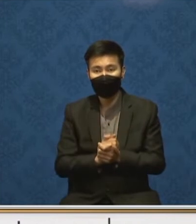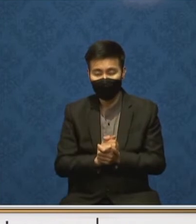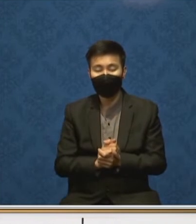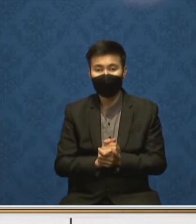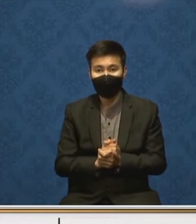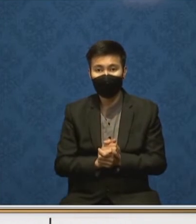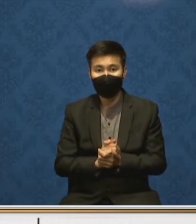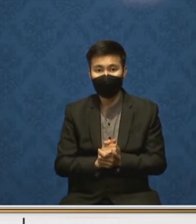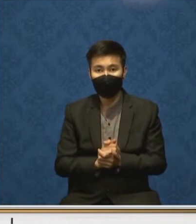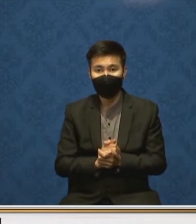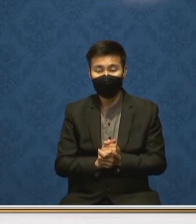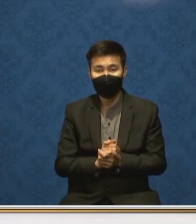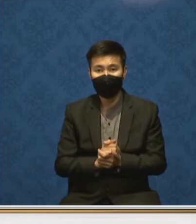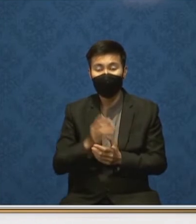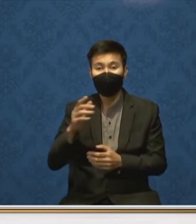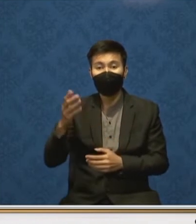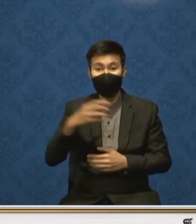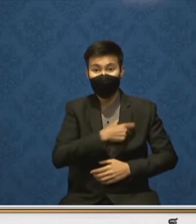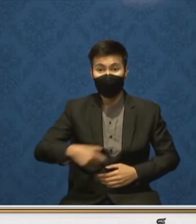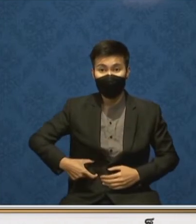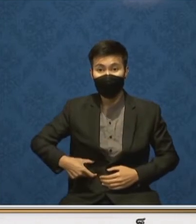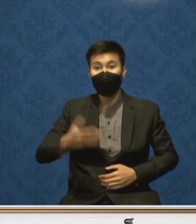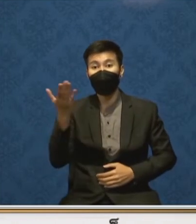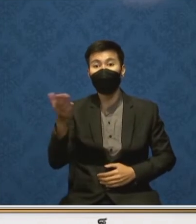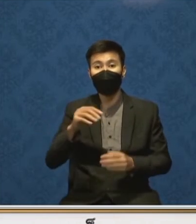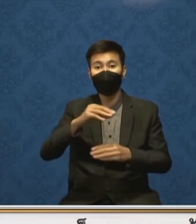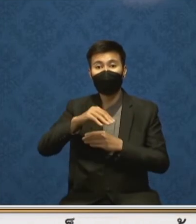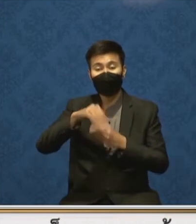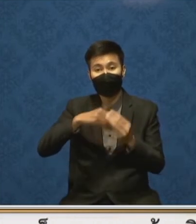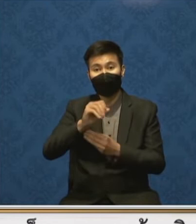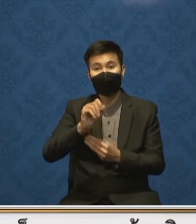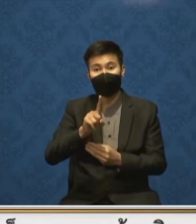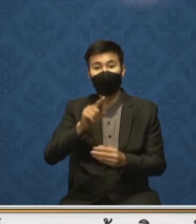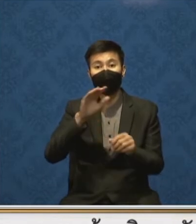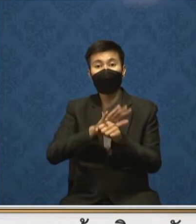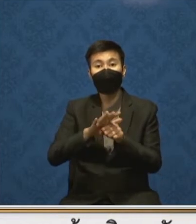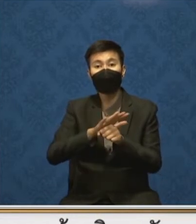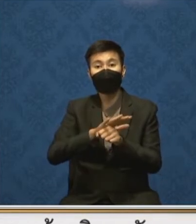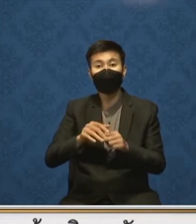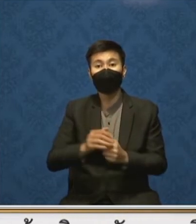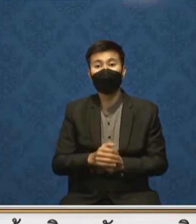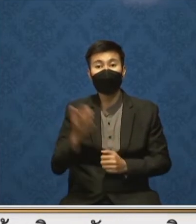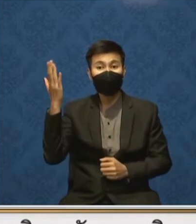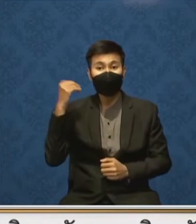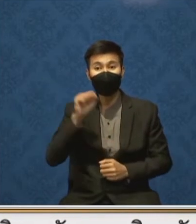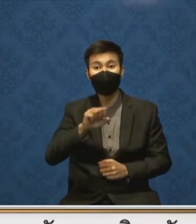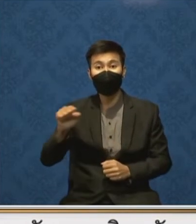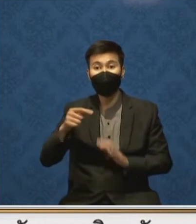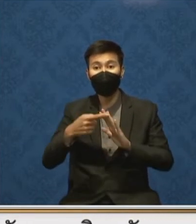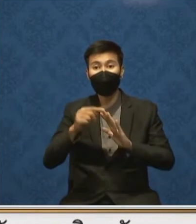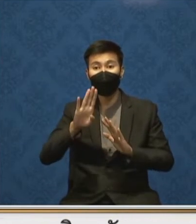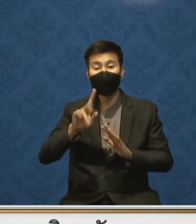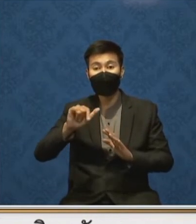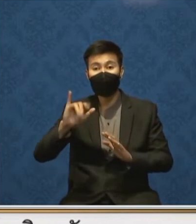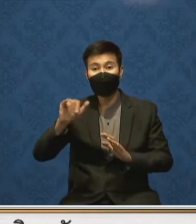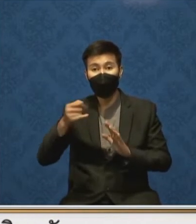อให้น้บนำแนวทางพชัดรดิและหลัปรัดยาของเศรษฐตพอเพีงค่ะเปสักรู้สองสองเบนจาก็ได้พูดไปแล้วส่นหน่นะคะว่าจรๆโครงการ